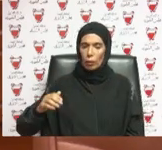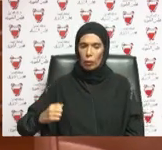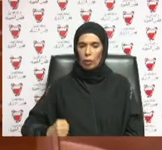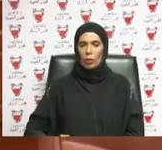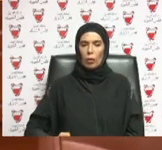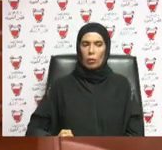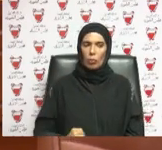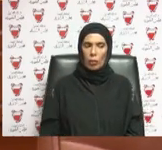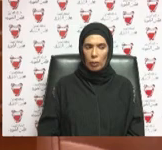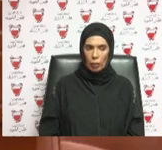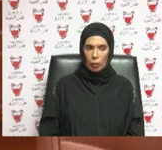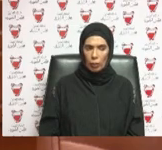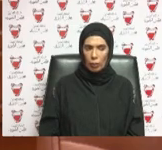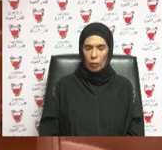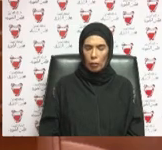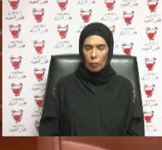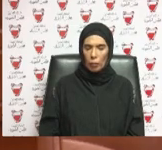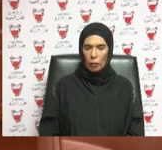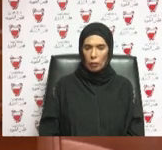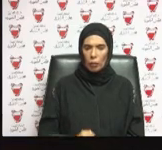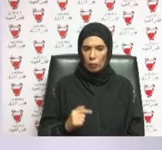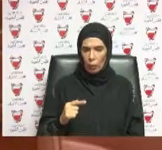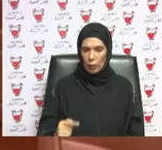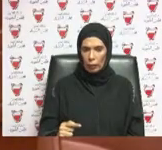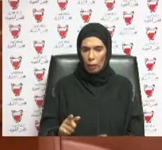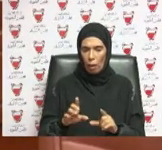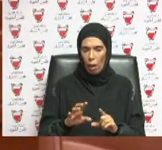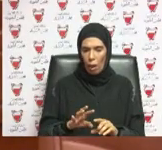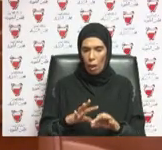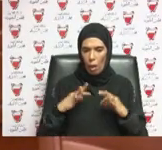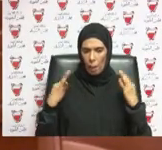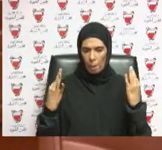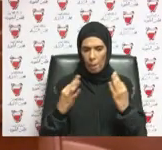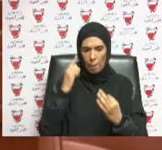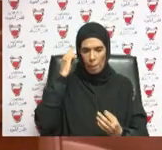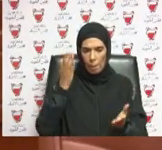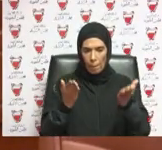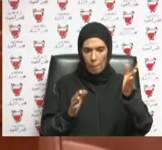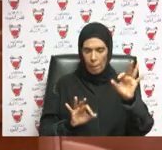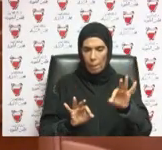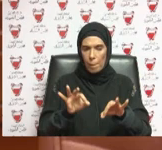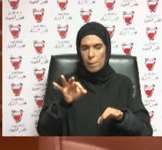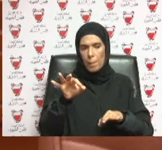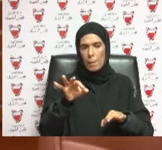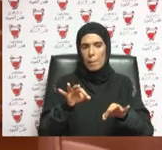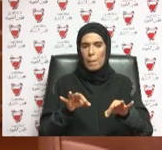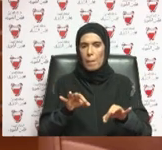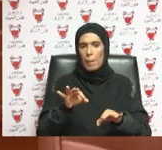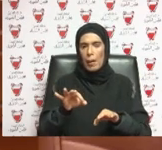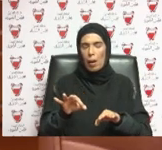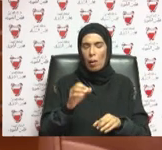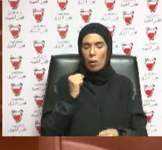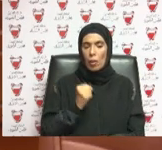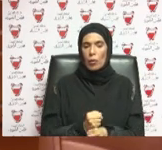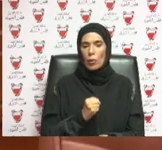لقد كان موسوعة متحركة من الإرث الاجتماعي والحكمة السياسية التي طبعت بصماتها